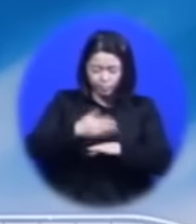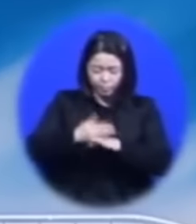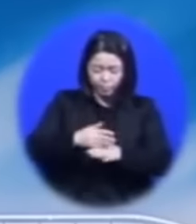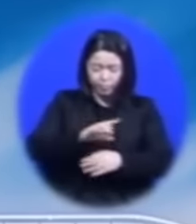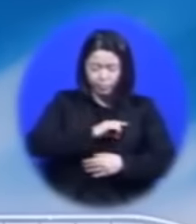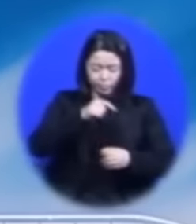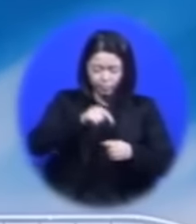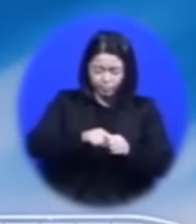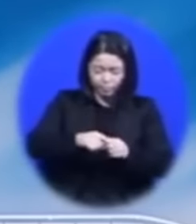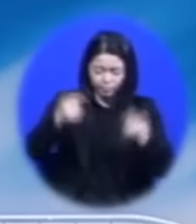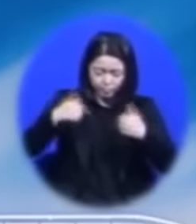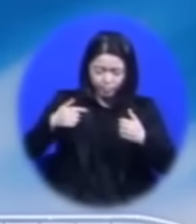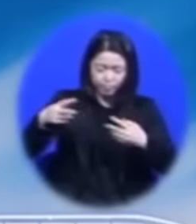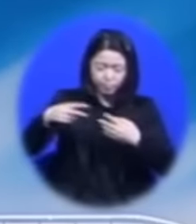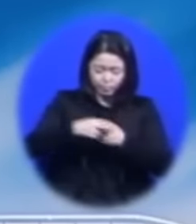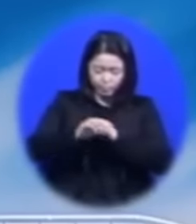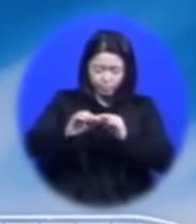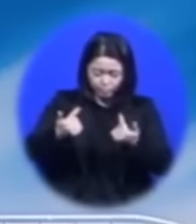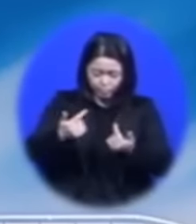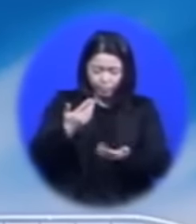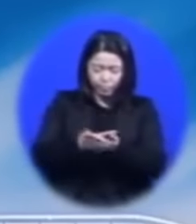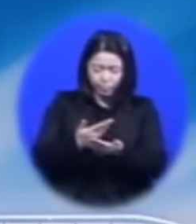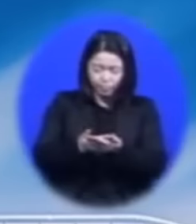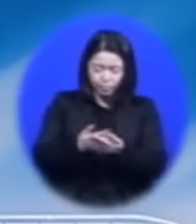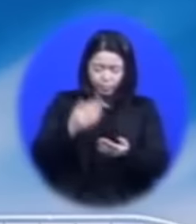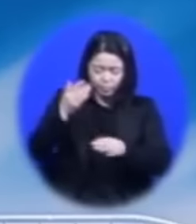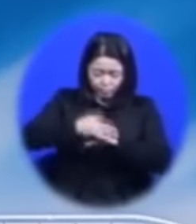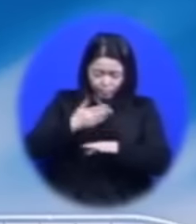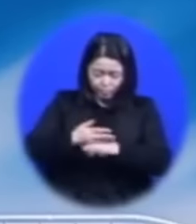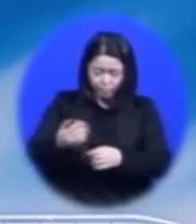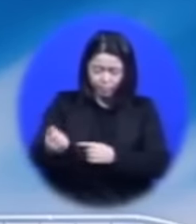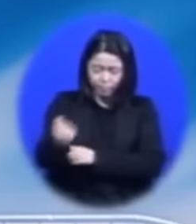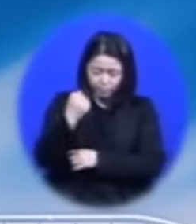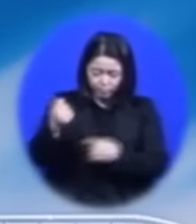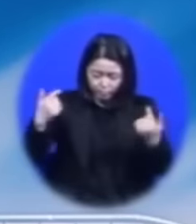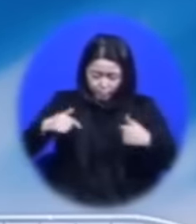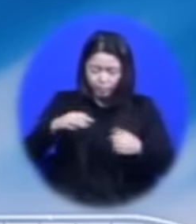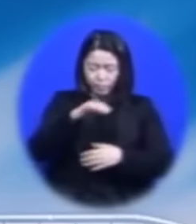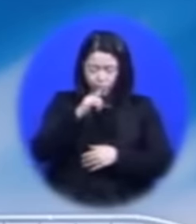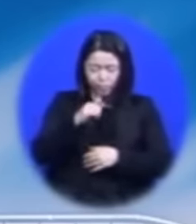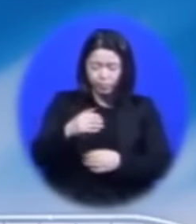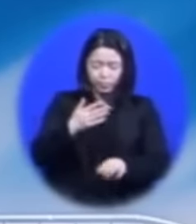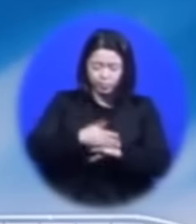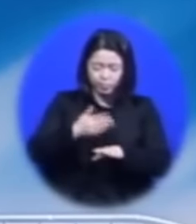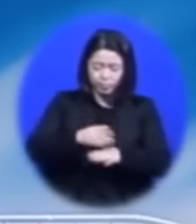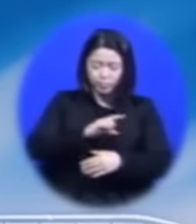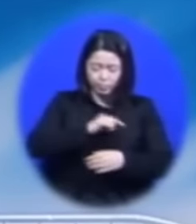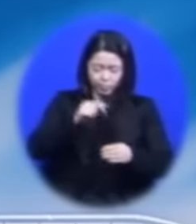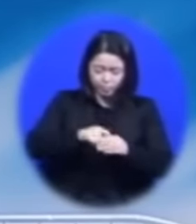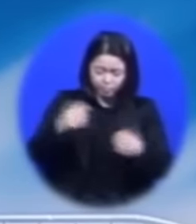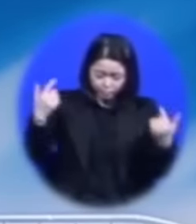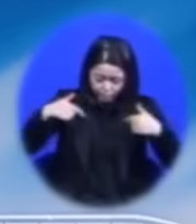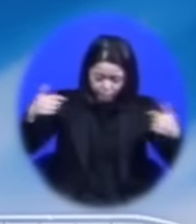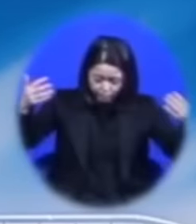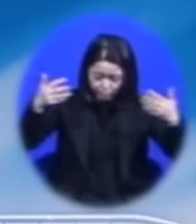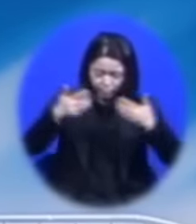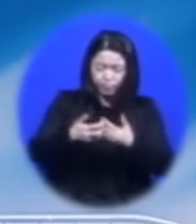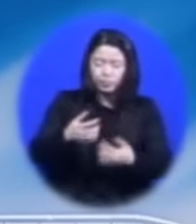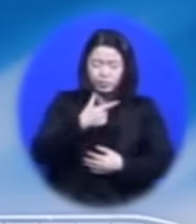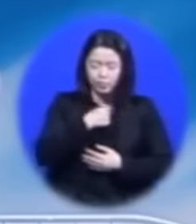제목이 언제나 끊어지지 않고 하나님 감사할 힘이 언제나 있으며 감사할 제목이 언제나 넘치기를